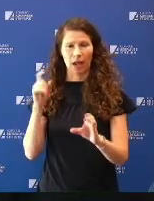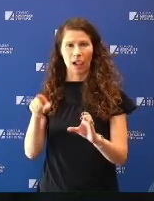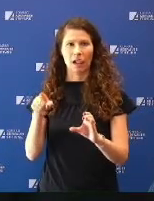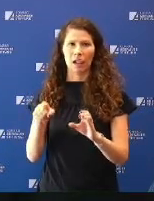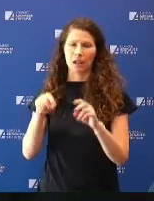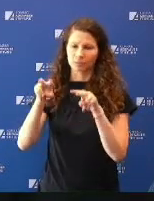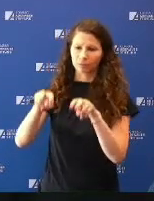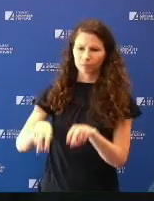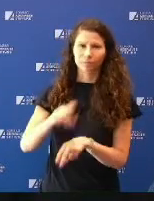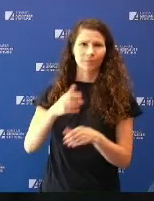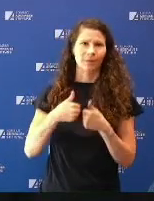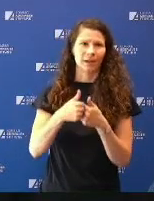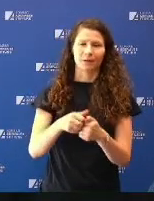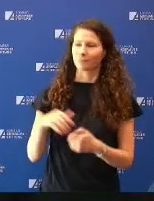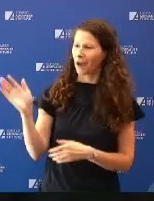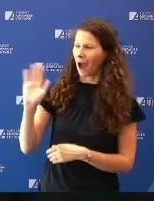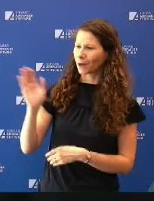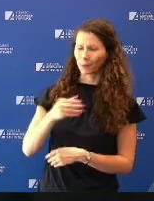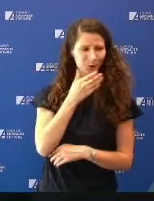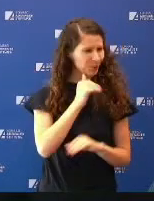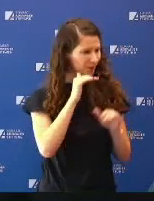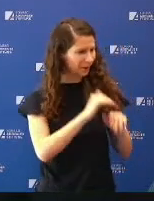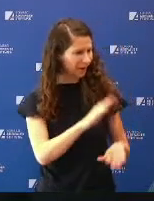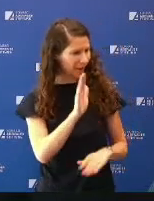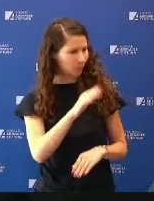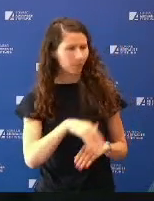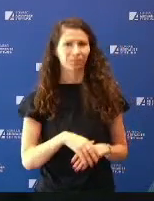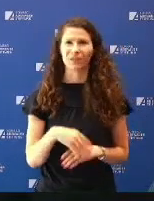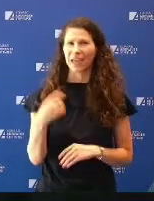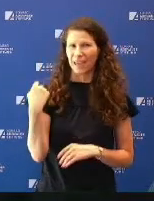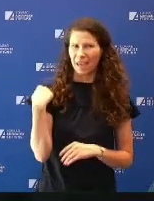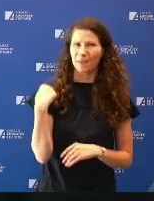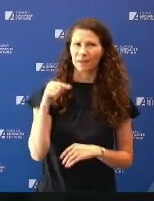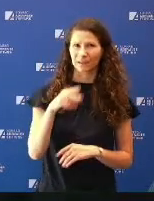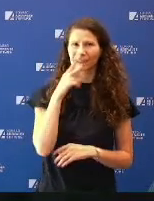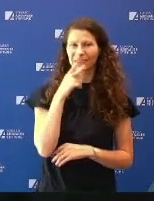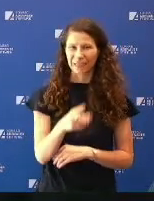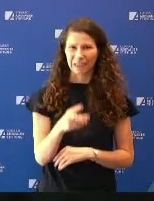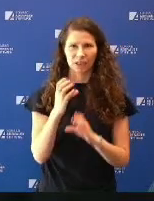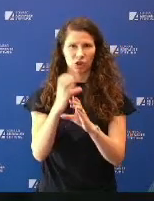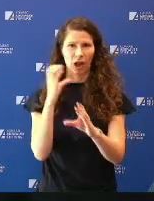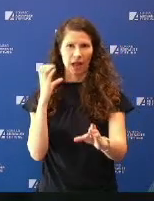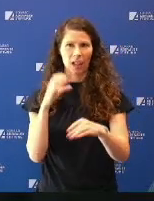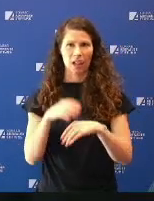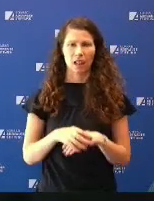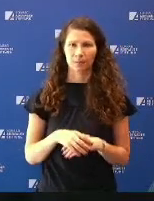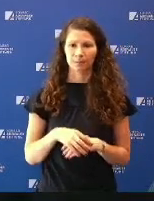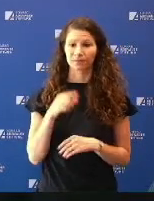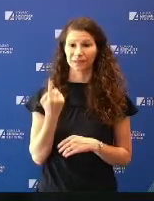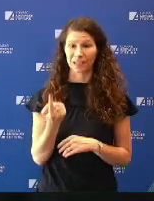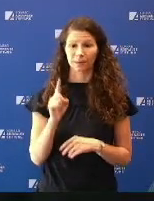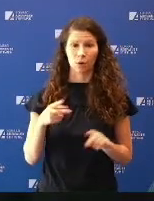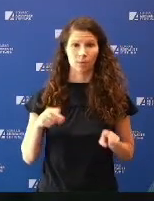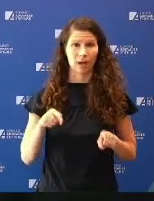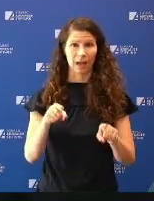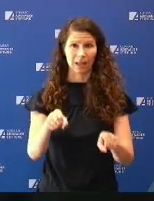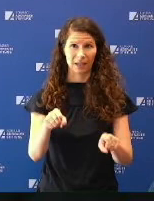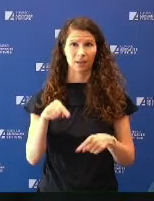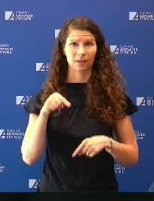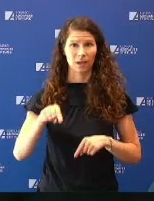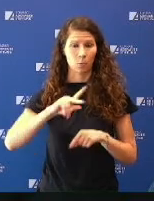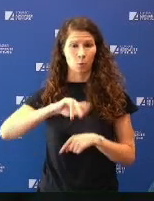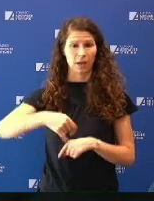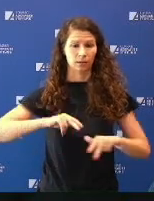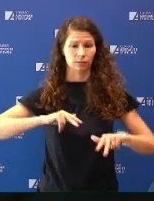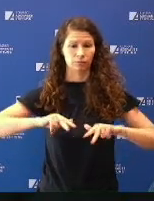Hoffmann. Hallo, schön, dass Sie da sind. Wir haben die Shuttles gerade gesehen. Sie ist zeitgleich Koordinator des Projektkonsortiums, das